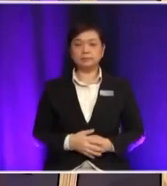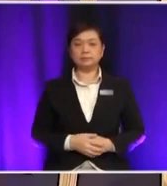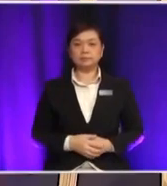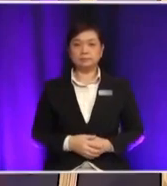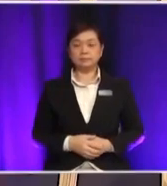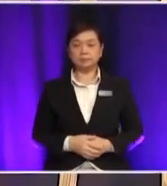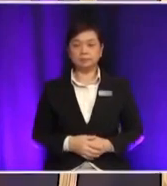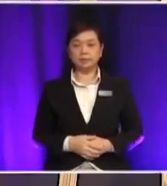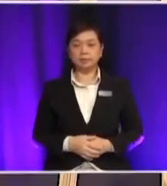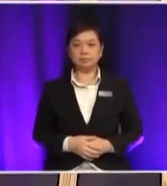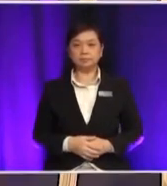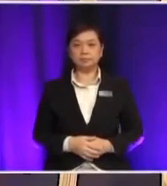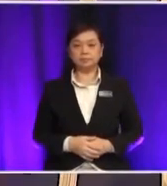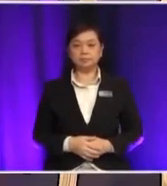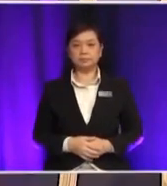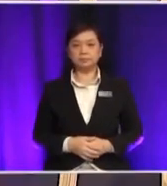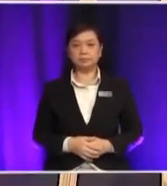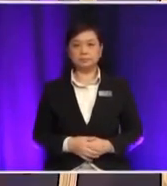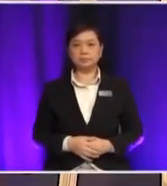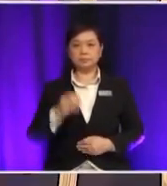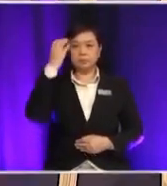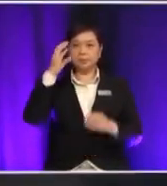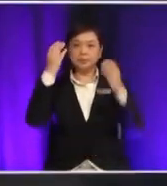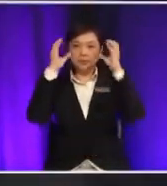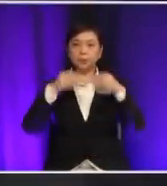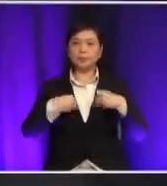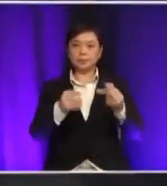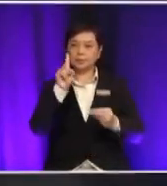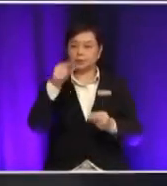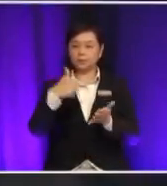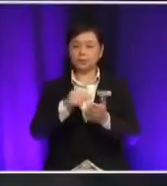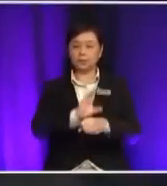untuk jawaban yang betul kita bagi satu lagi coklat